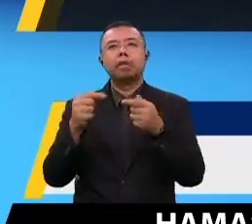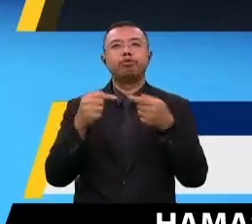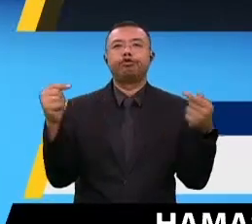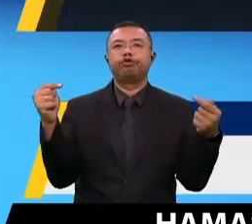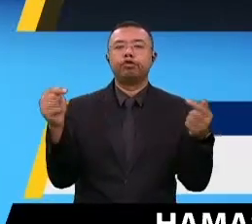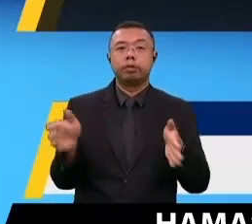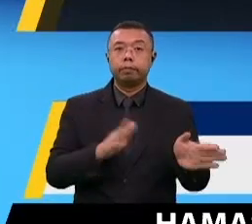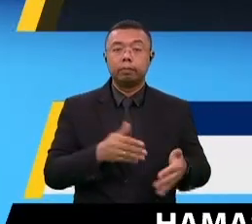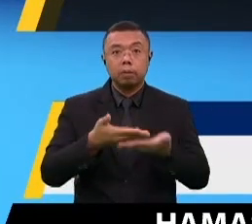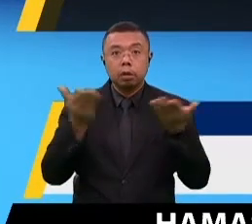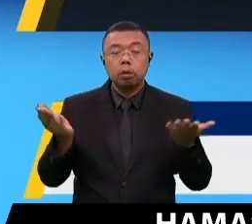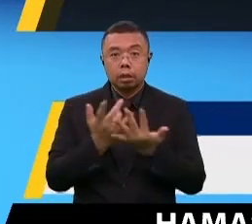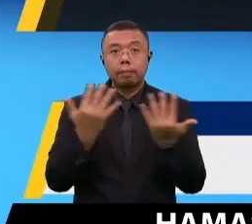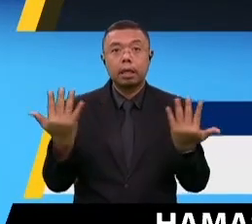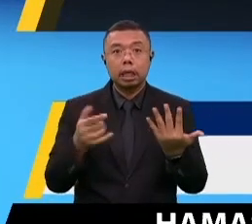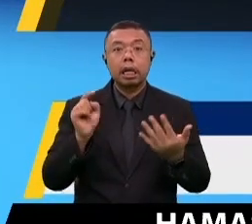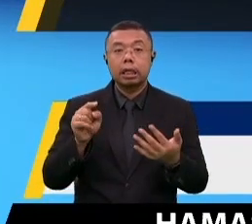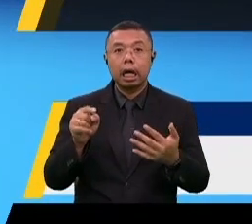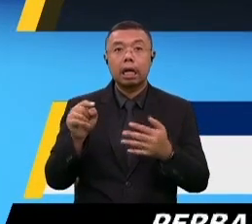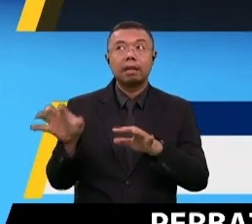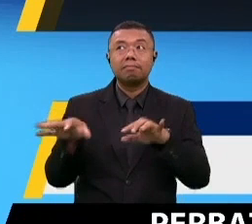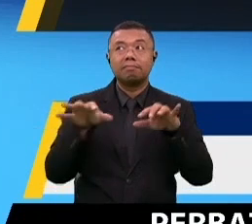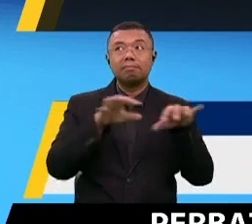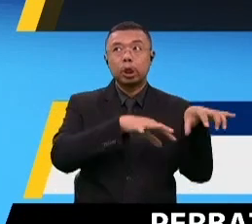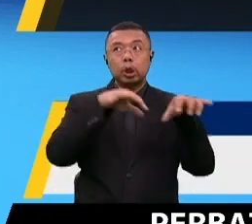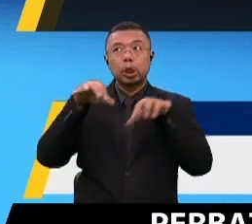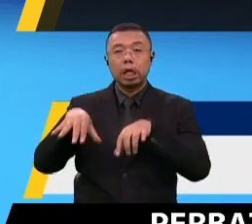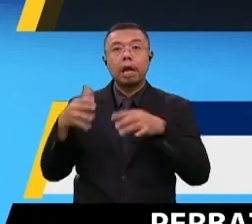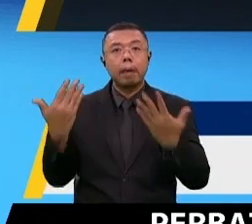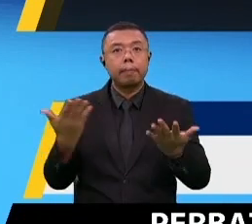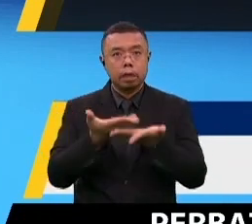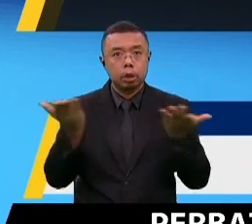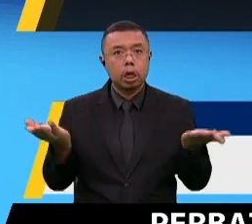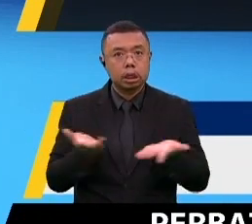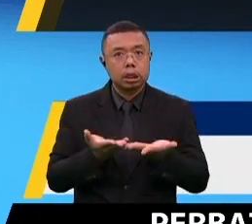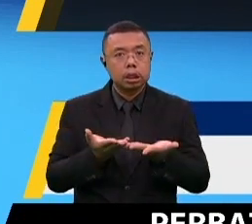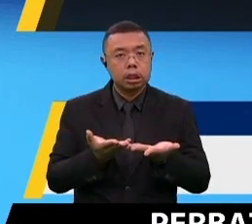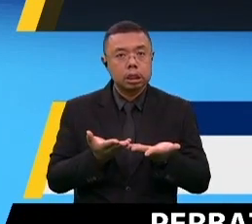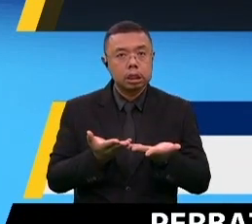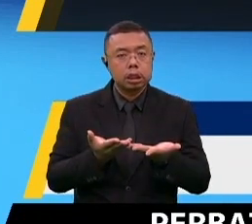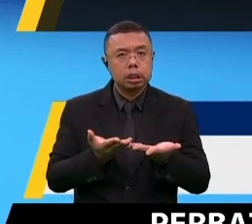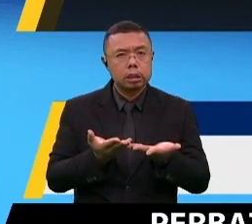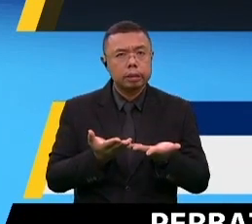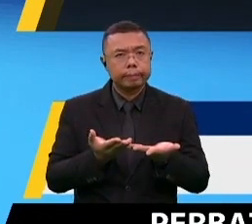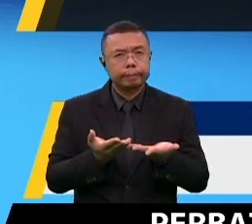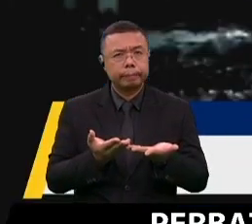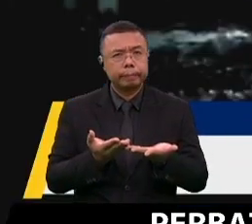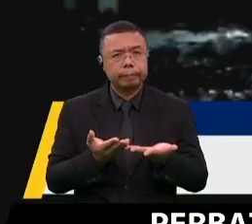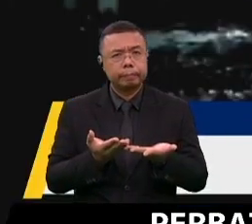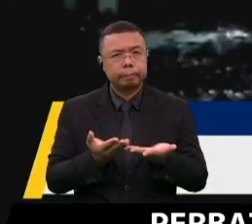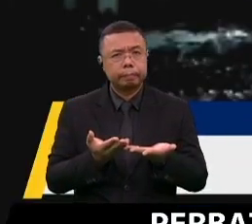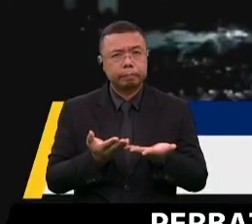Lalu bagaimana kondisi warga terdampak yang berada di pengungsian maupun juga yang bertahan di rumah masing-masing ya untuk